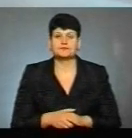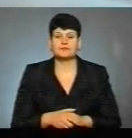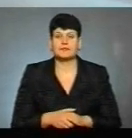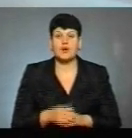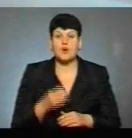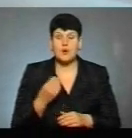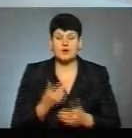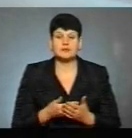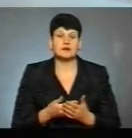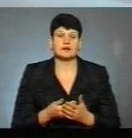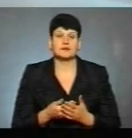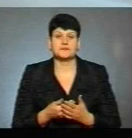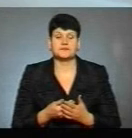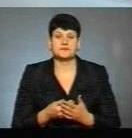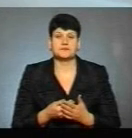Це було